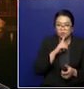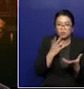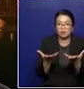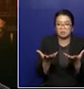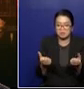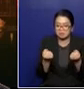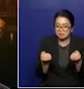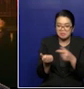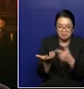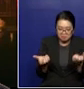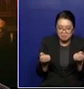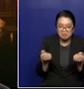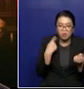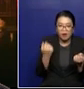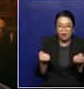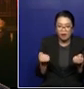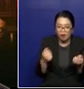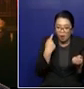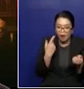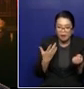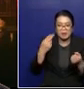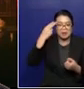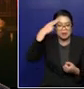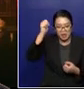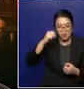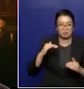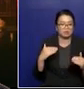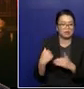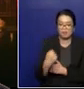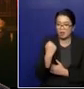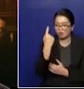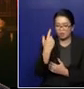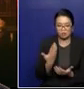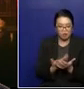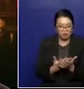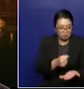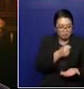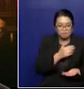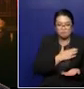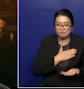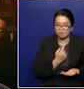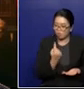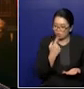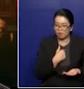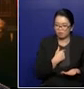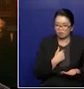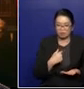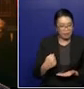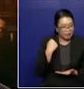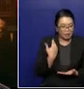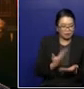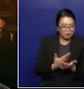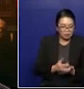อยู่ในกำมือนี่ฮะกำมือของนายกรัฐมนตรีอยากจะบอกว่าเหมือนผู้เดียวฮะจริงๆมัน